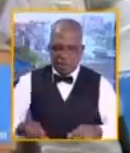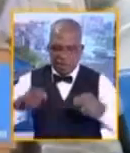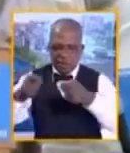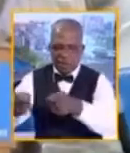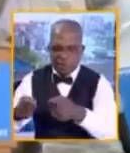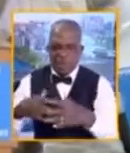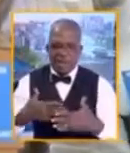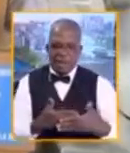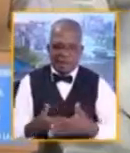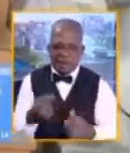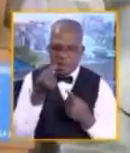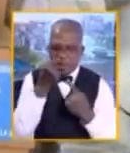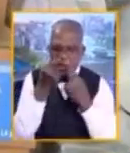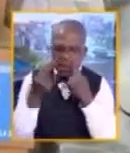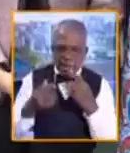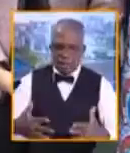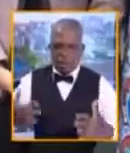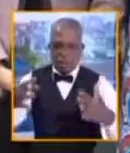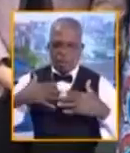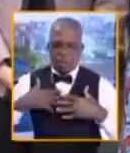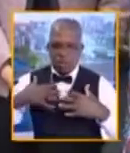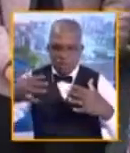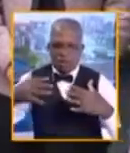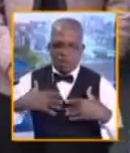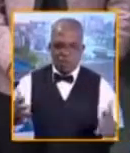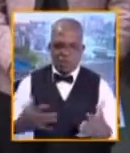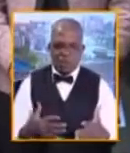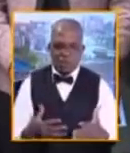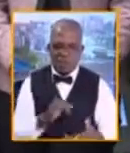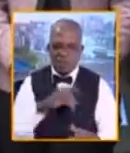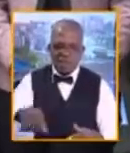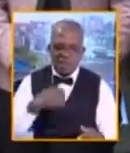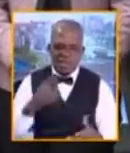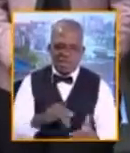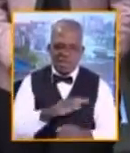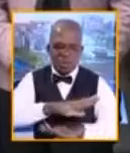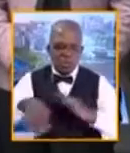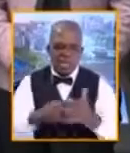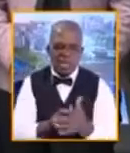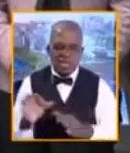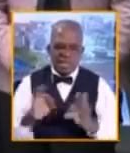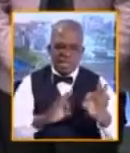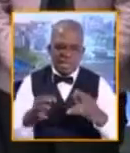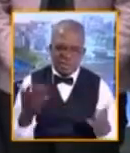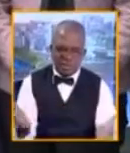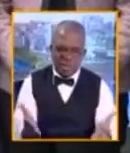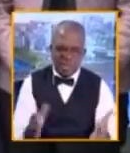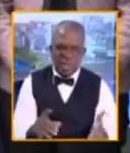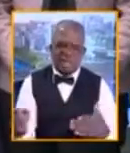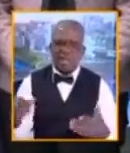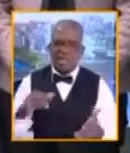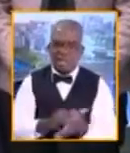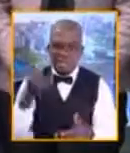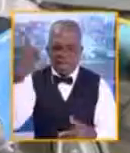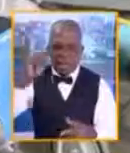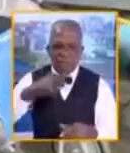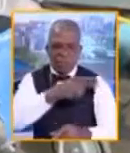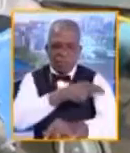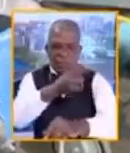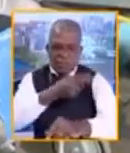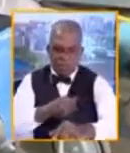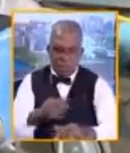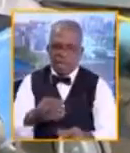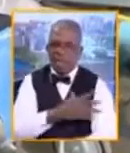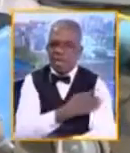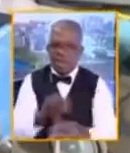selon dr goudou coffie sont destinés aux centres hospitaliers universitaires et régionaux et